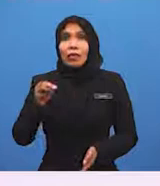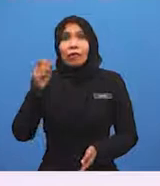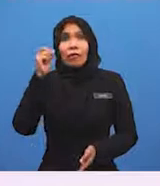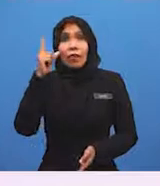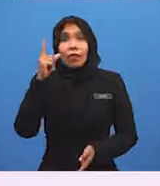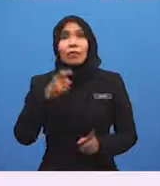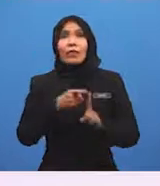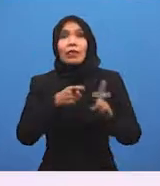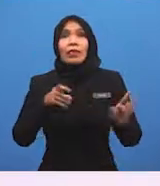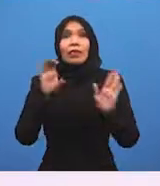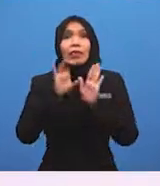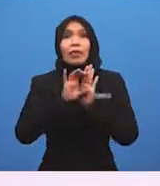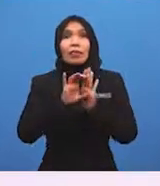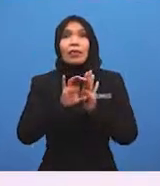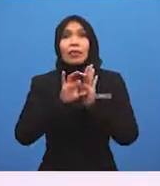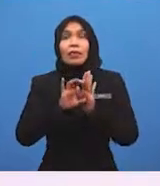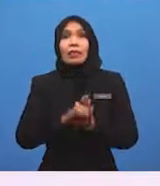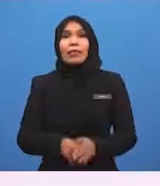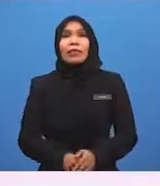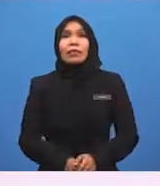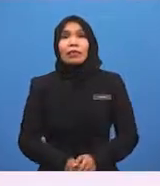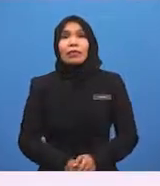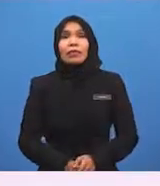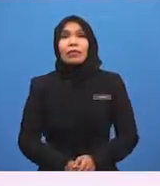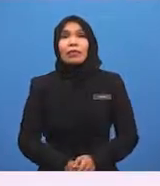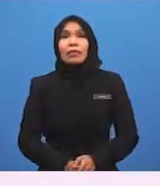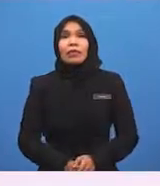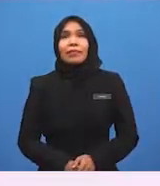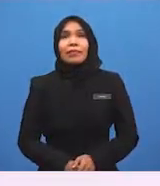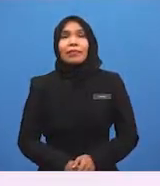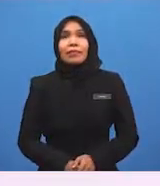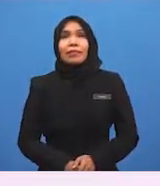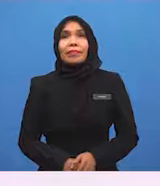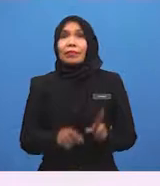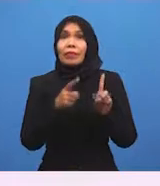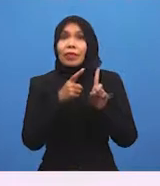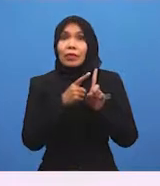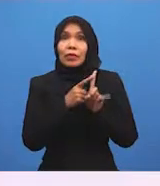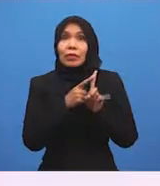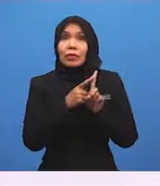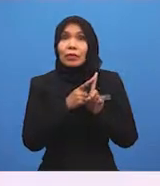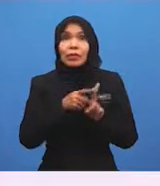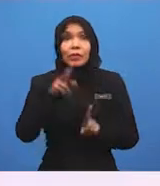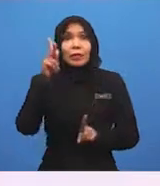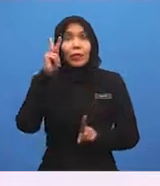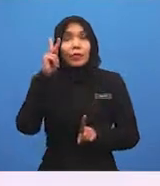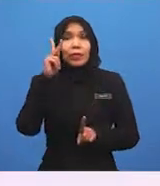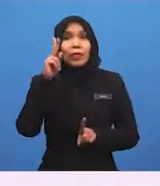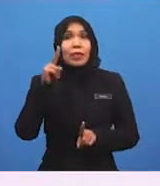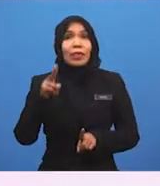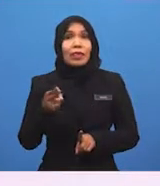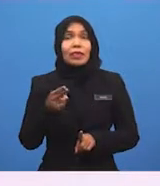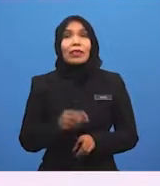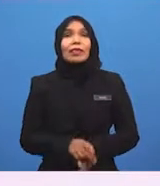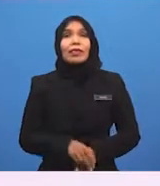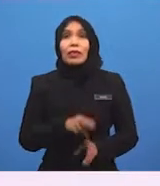yang hadir ke aktiviti gotong royong. Gambar kedua, Tan menjemput jiran